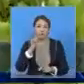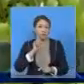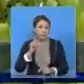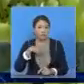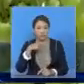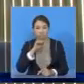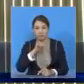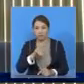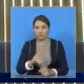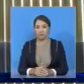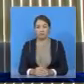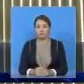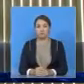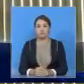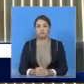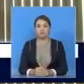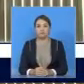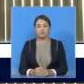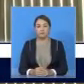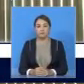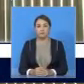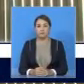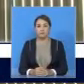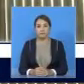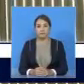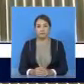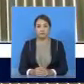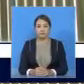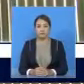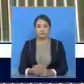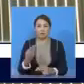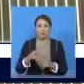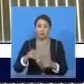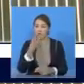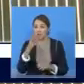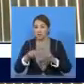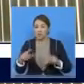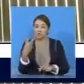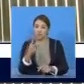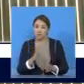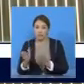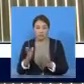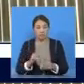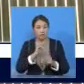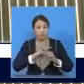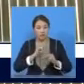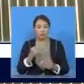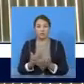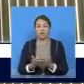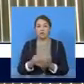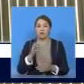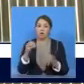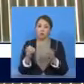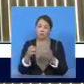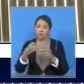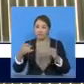дейді мамандар. Тепличный комплекс был построен в двух этапах. Бұл жылжай екі кезең бойынша салынады. Қазір 10 гектары қолданысқа